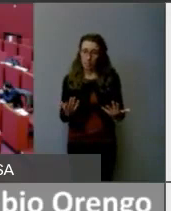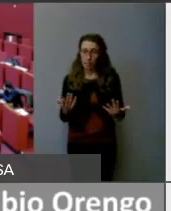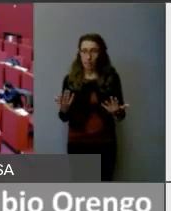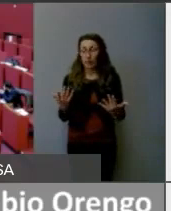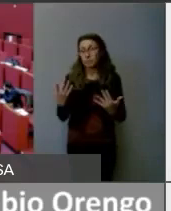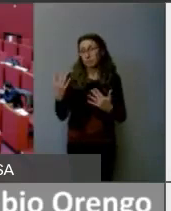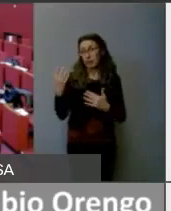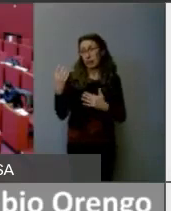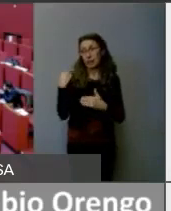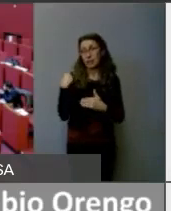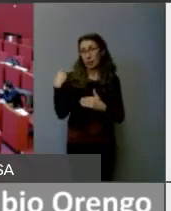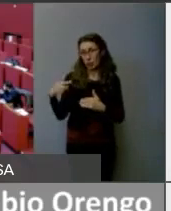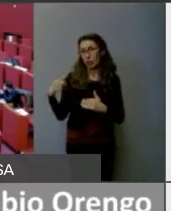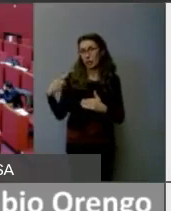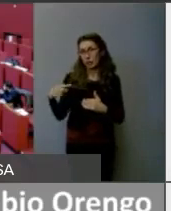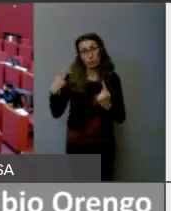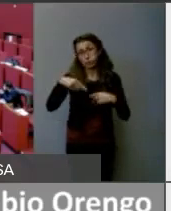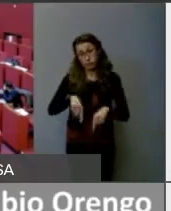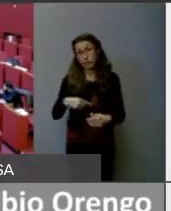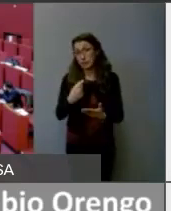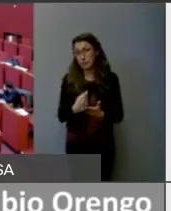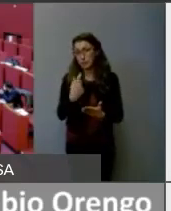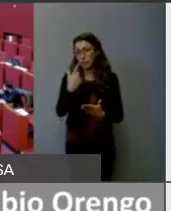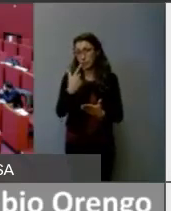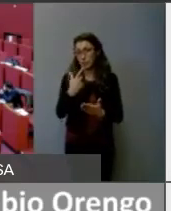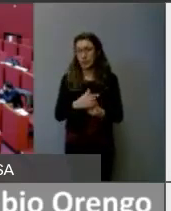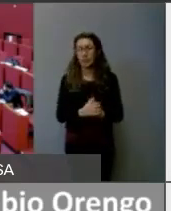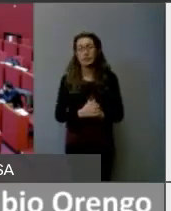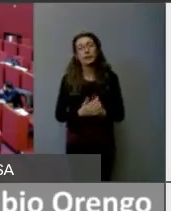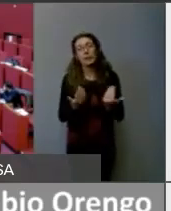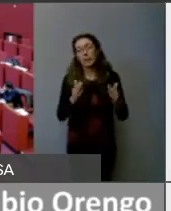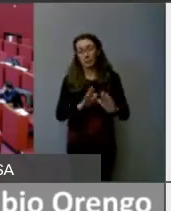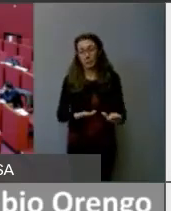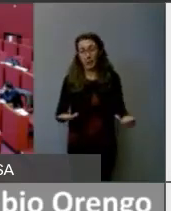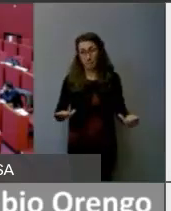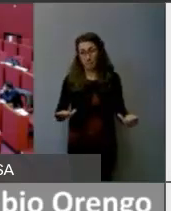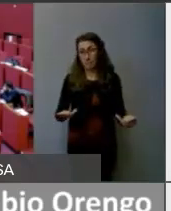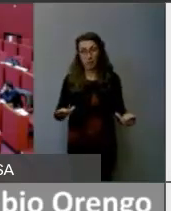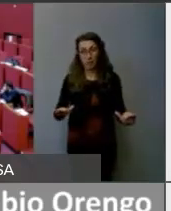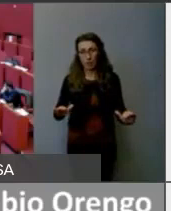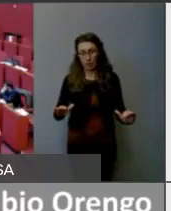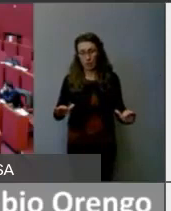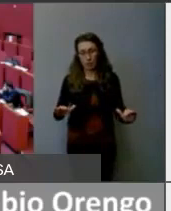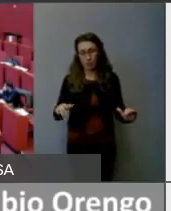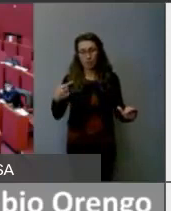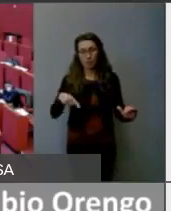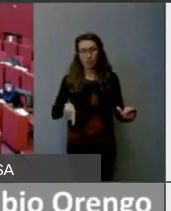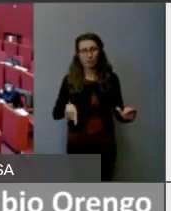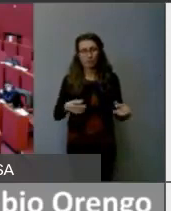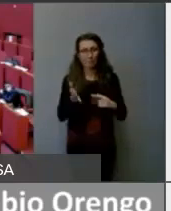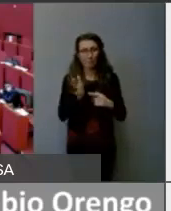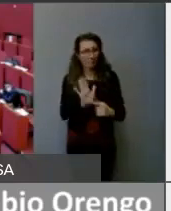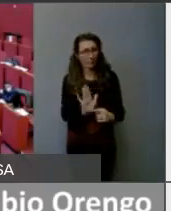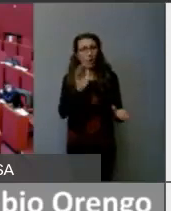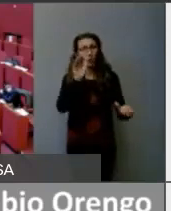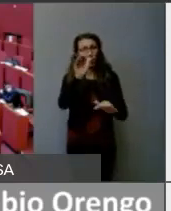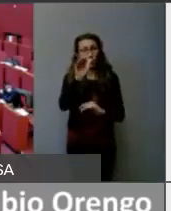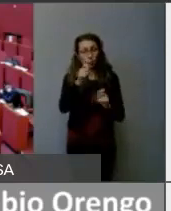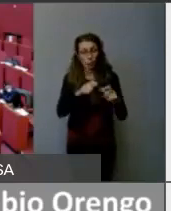interrogazione è molto importante. I bambini rappresentano il futuro della nostra città,